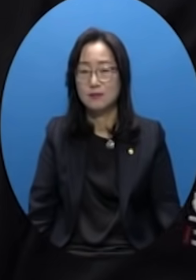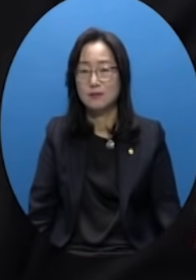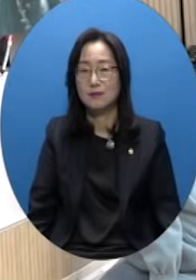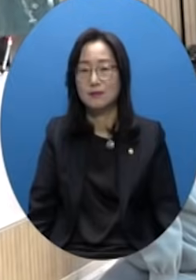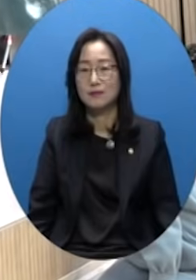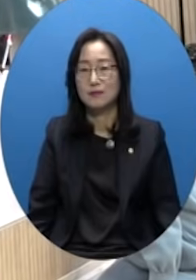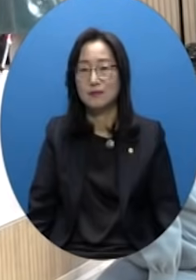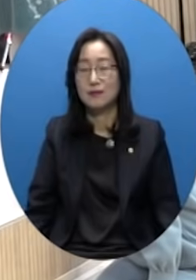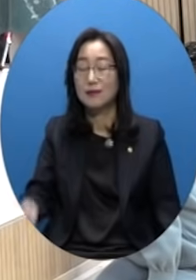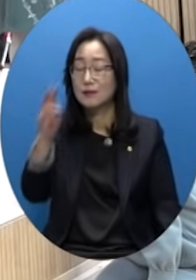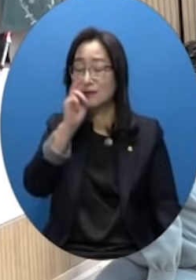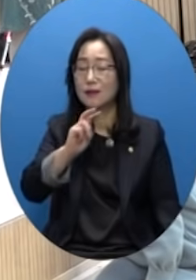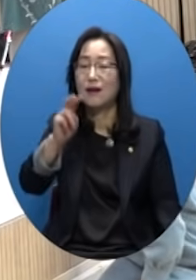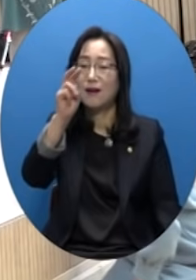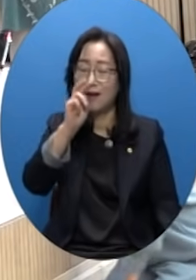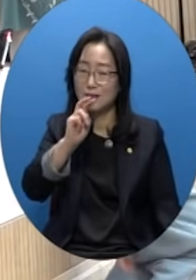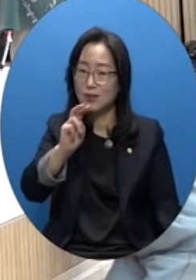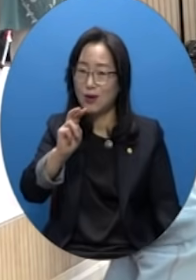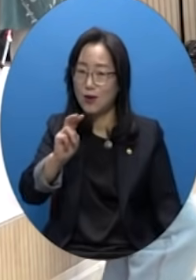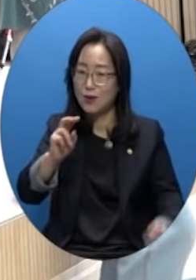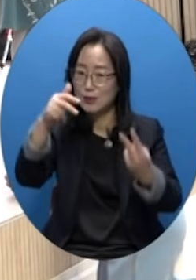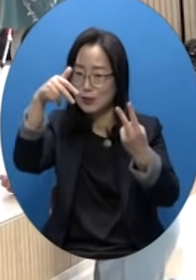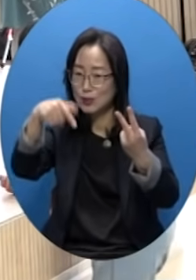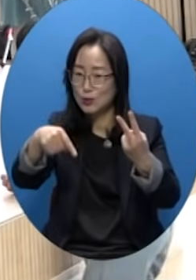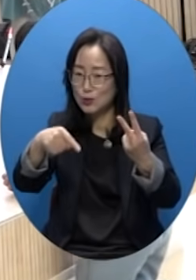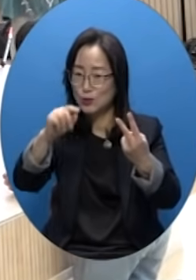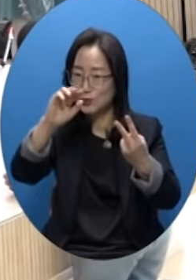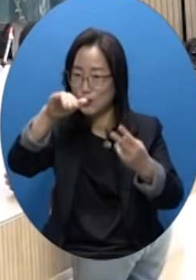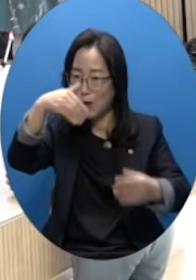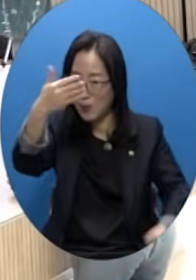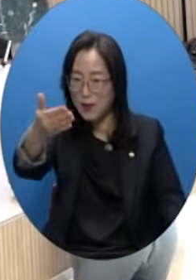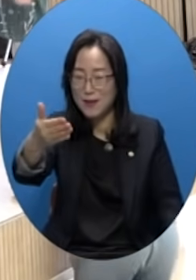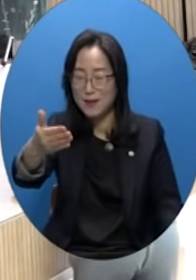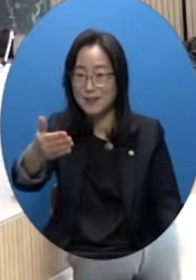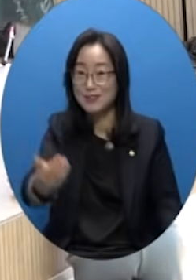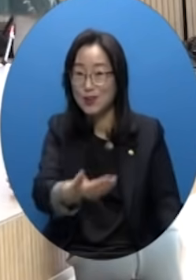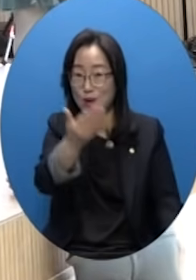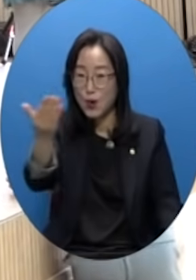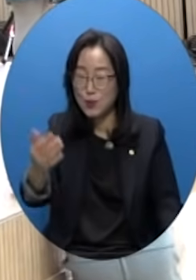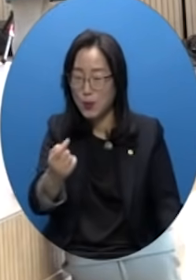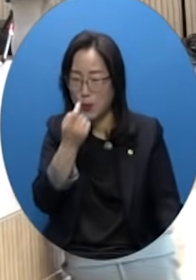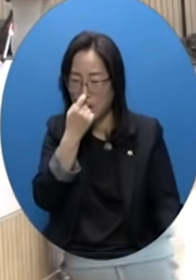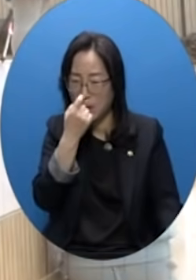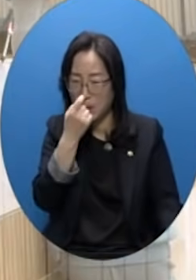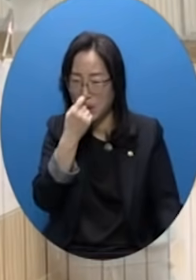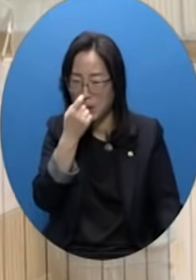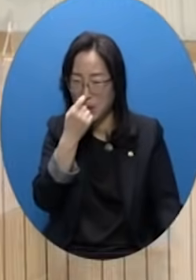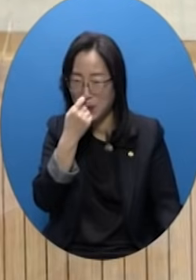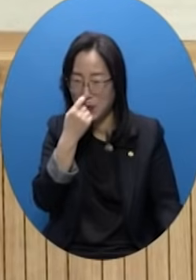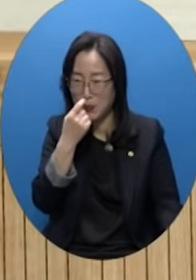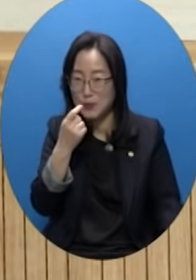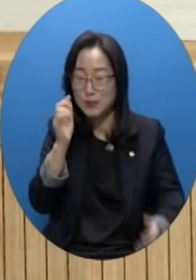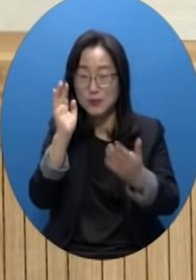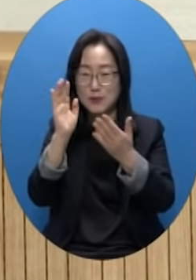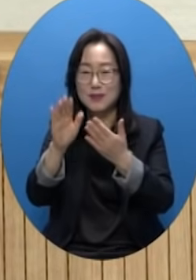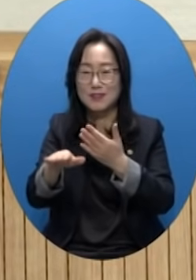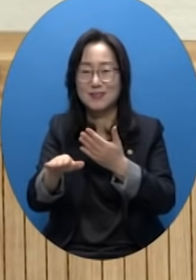이 차량은 제가 한 2주정도 있다가 여러분이 좀 척 따라 보기 힘들고 힘들어서